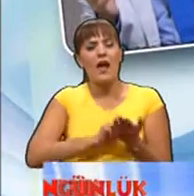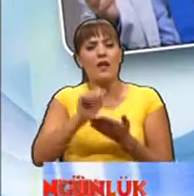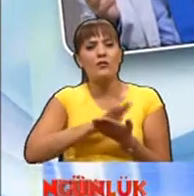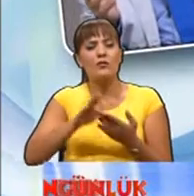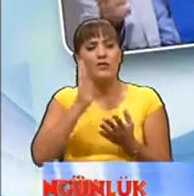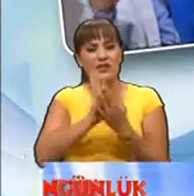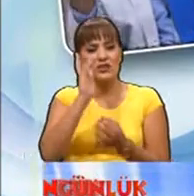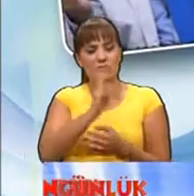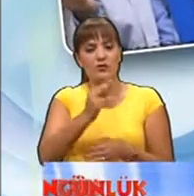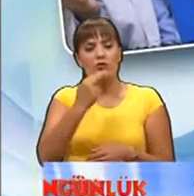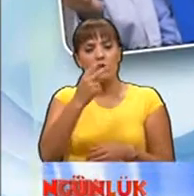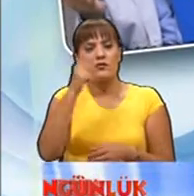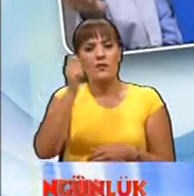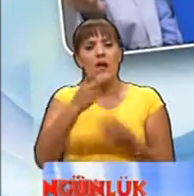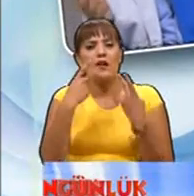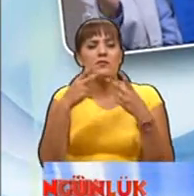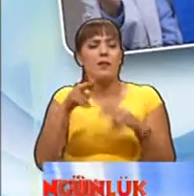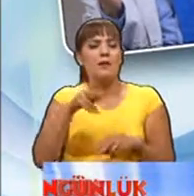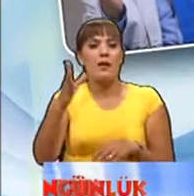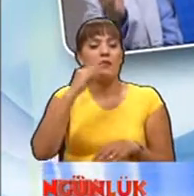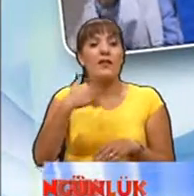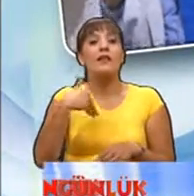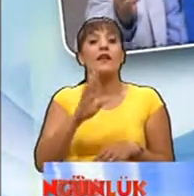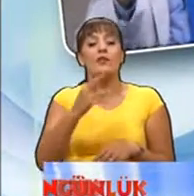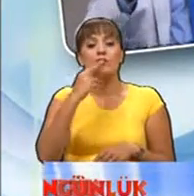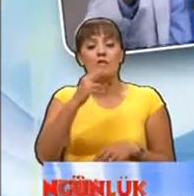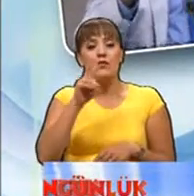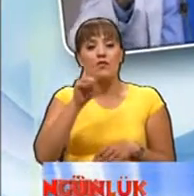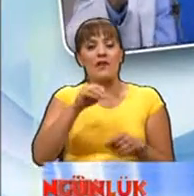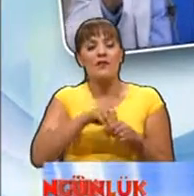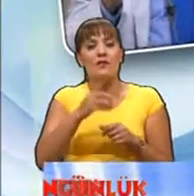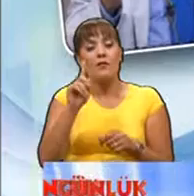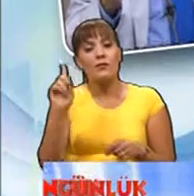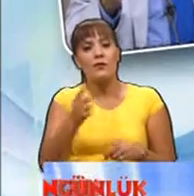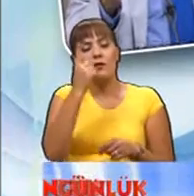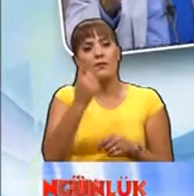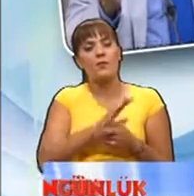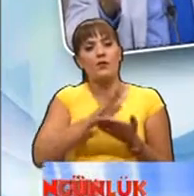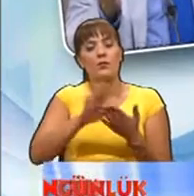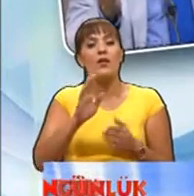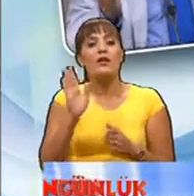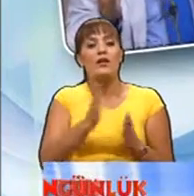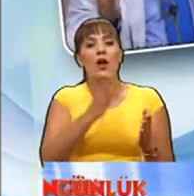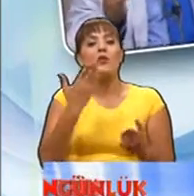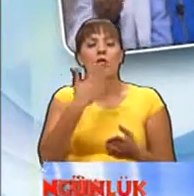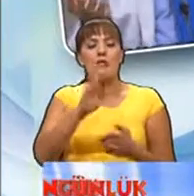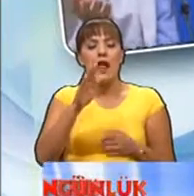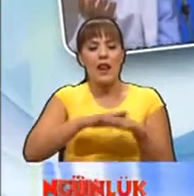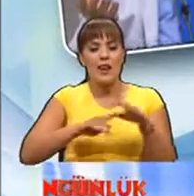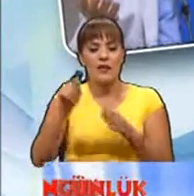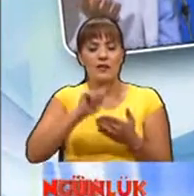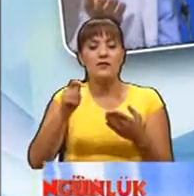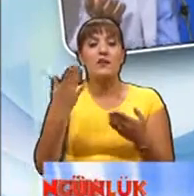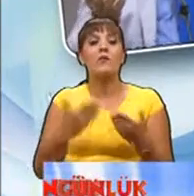durumda kişinin sözle yaptığı açıklama gibi anlaşılıyor. Değil. Sözlü vasiyet istisnai bir vasiyet. İstisnai olmalı. Aksi takdirde el yazısı